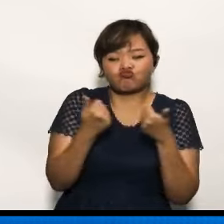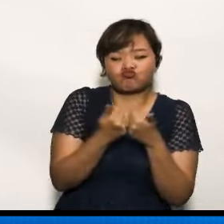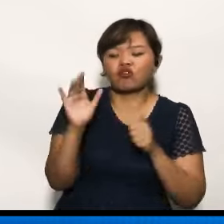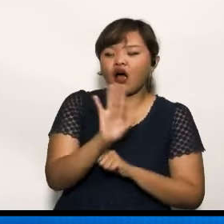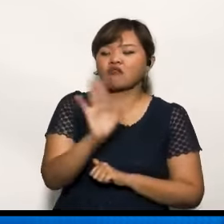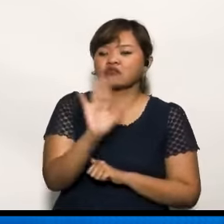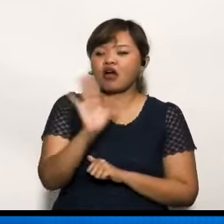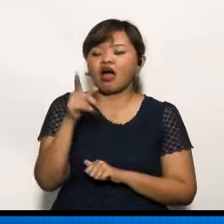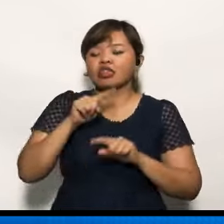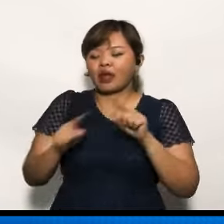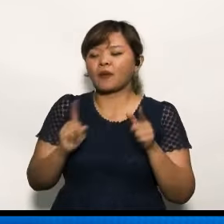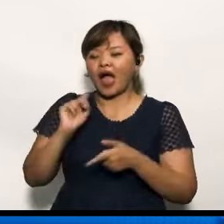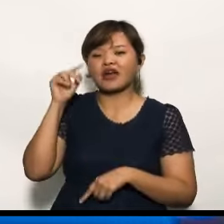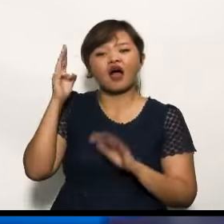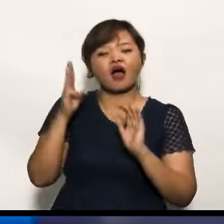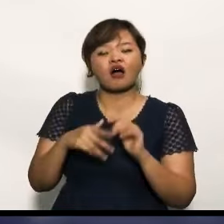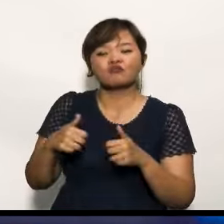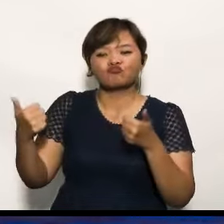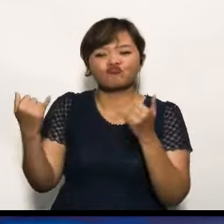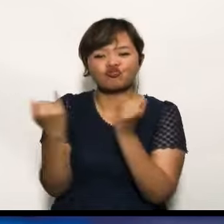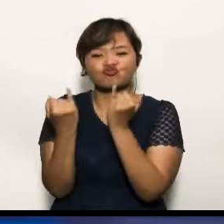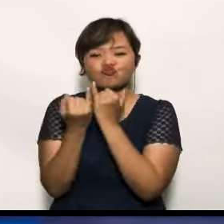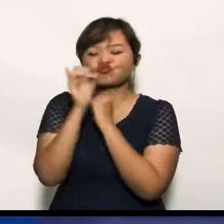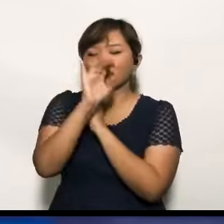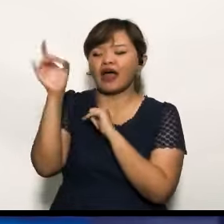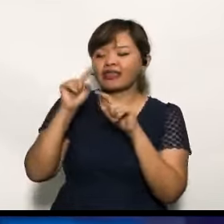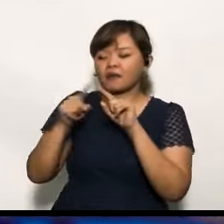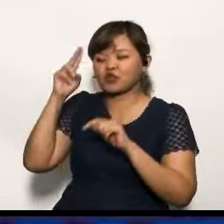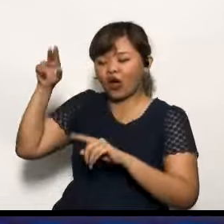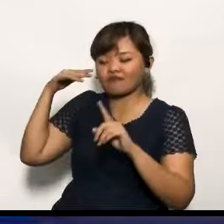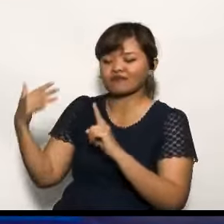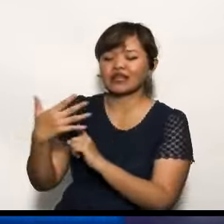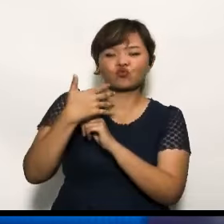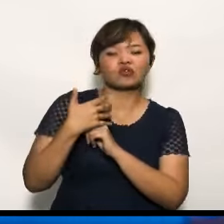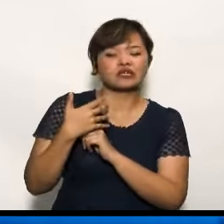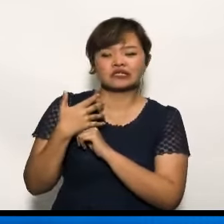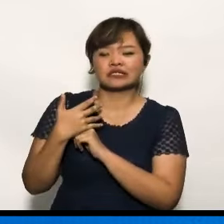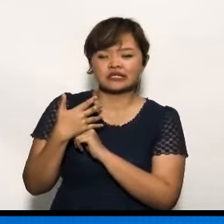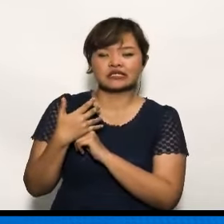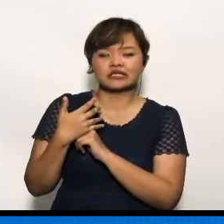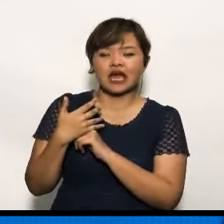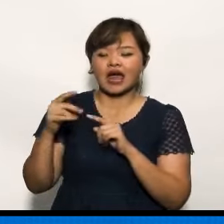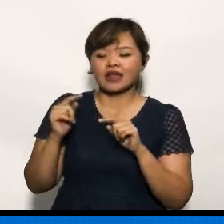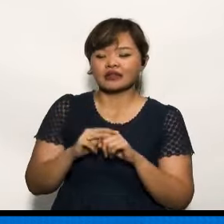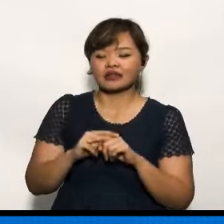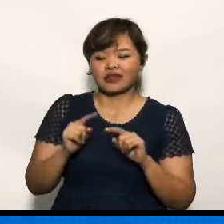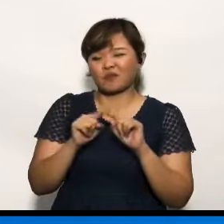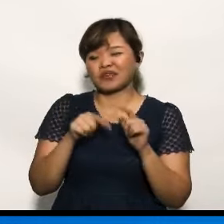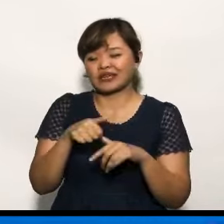berperang, akan ada musuh yang di depan, tapi aku akan menghalau sementara setiap dari kita harus